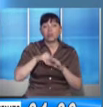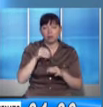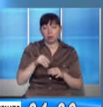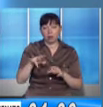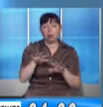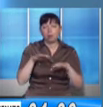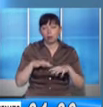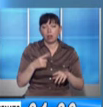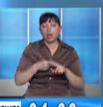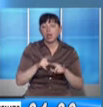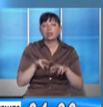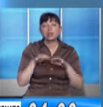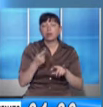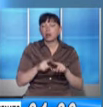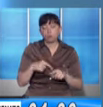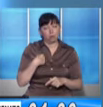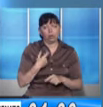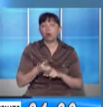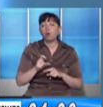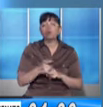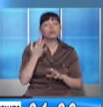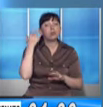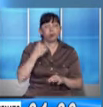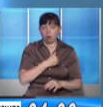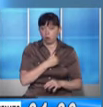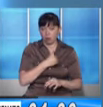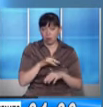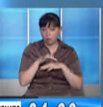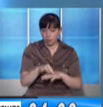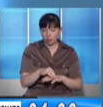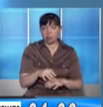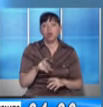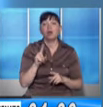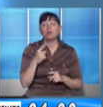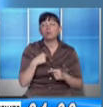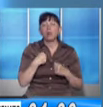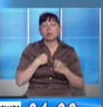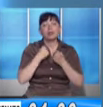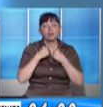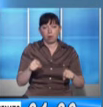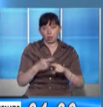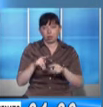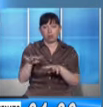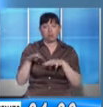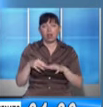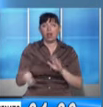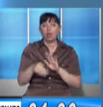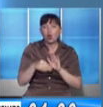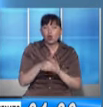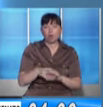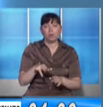un exercițiu electoral pe care ne l-am dorit foarte mult, și anume din considerentul că am vrut să scăpăm de acest parlament corupt, plin